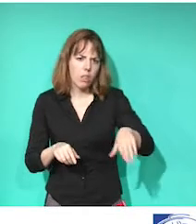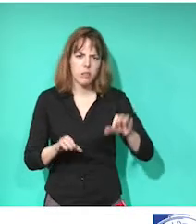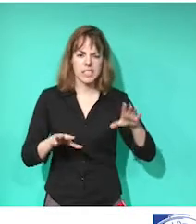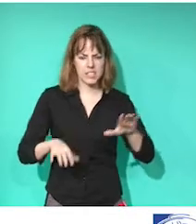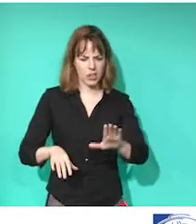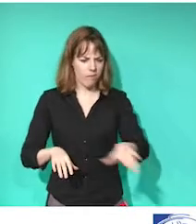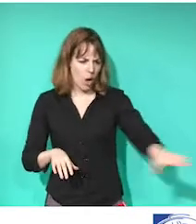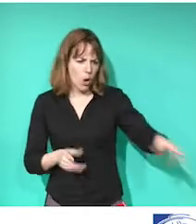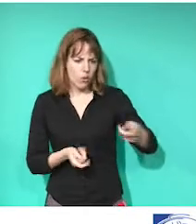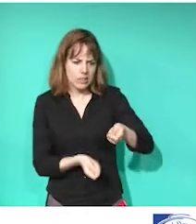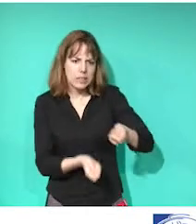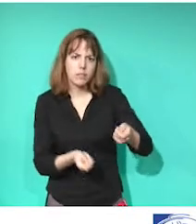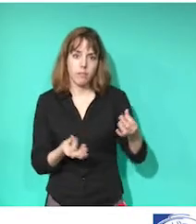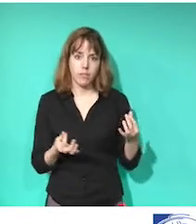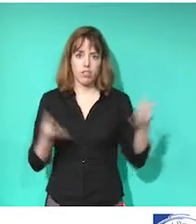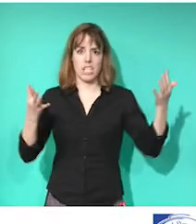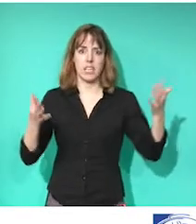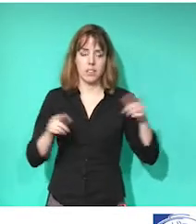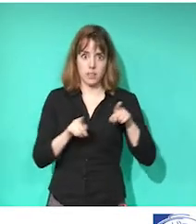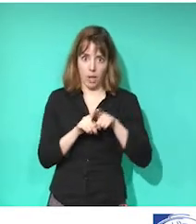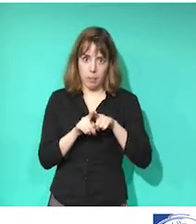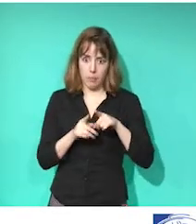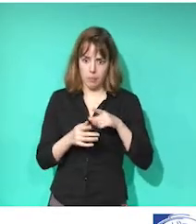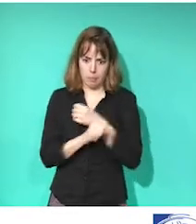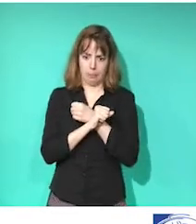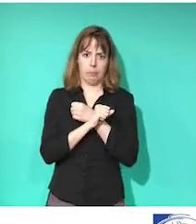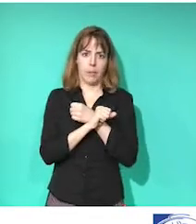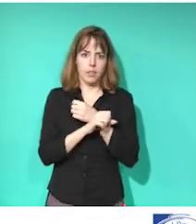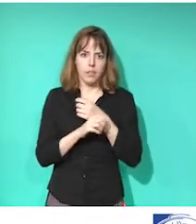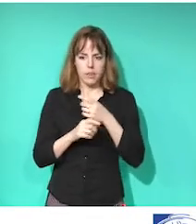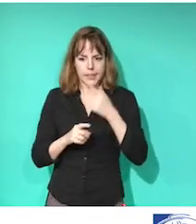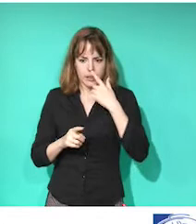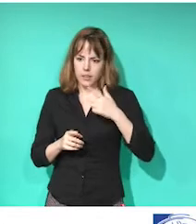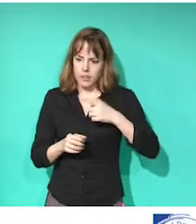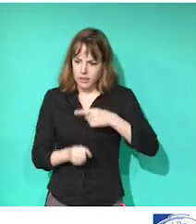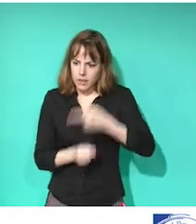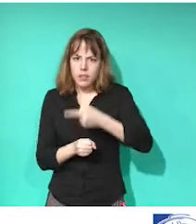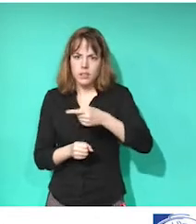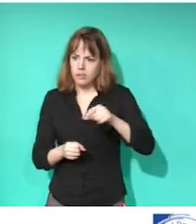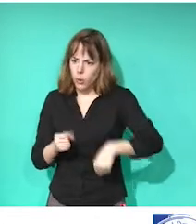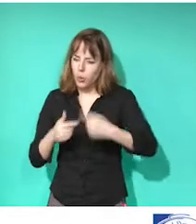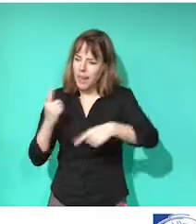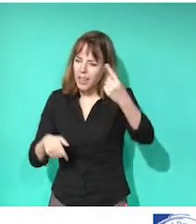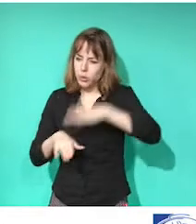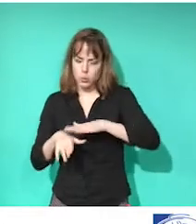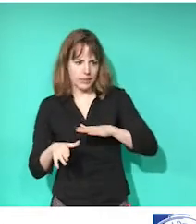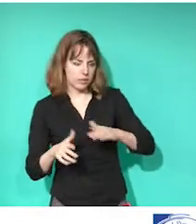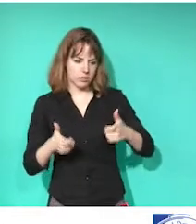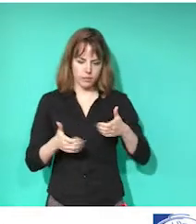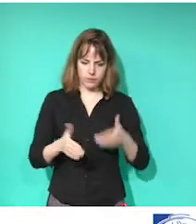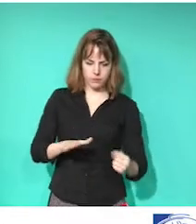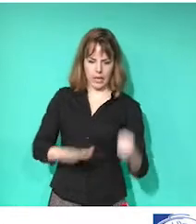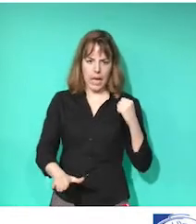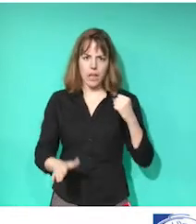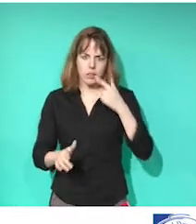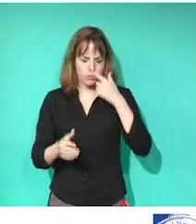une sorte de filet, hein, qui les ligote, souvent dans des injonctions paradoxales, et finalement qui les empêche d'atteindre tout le